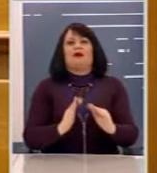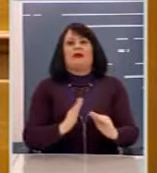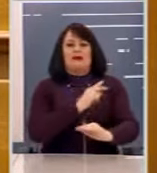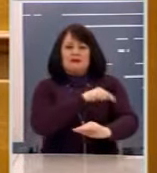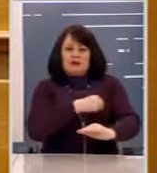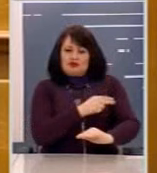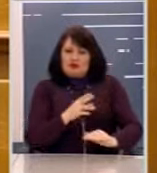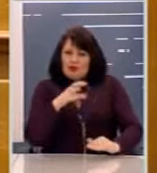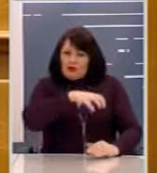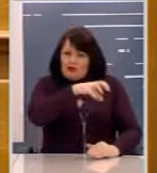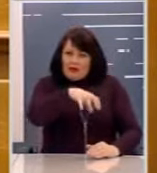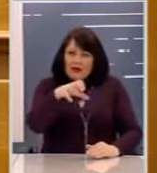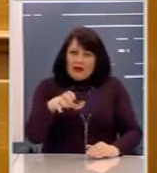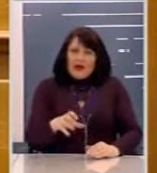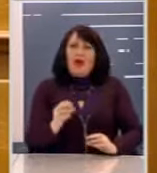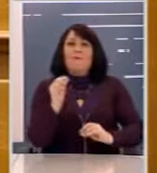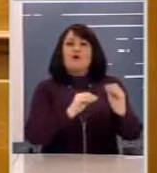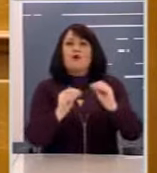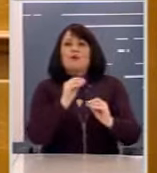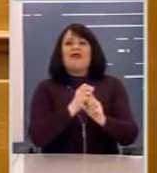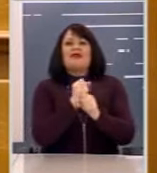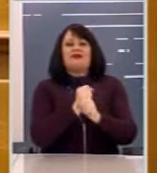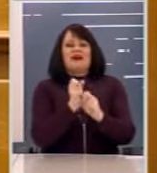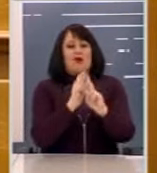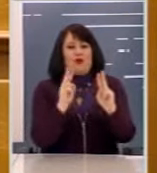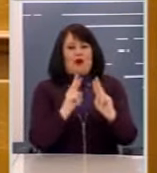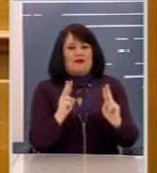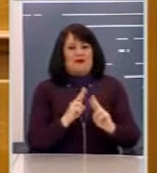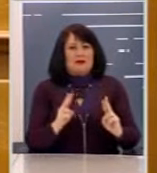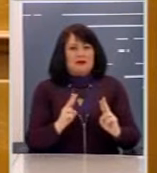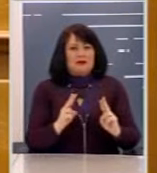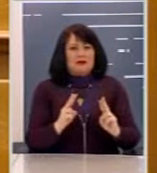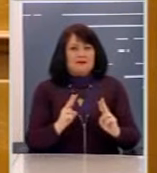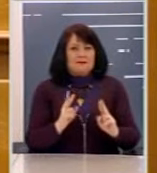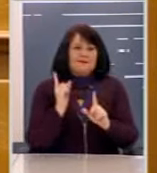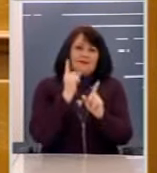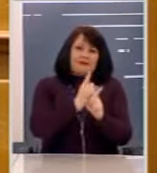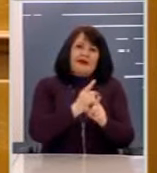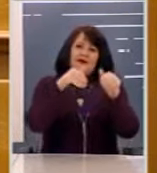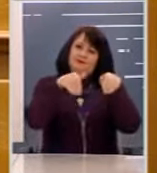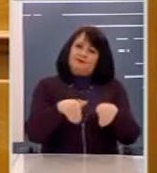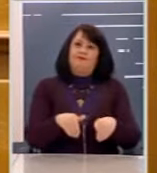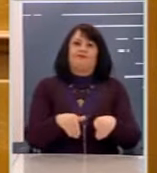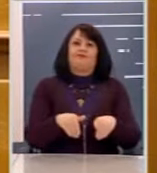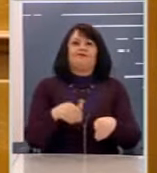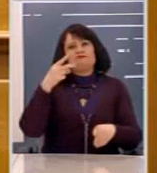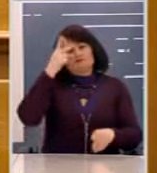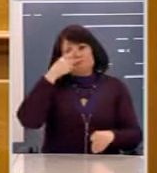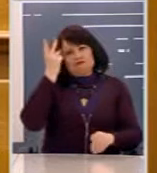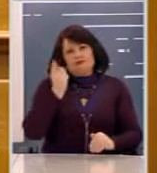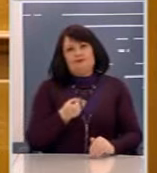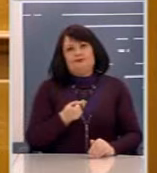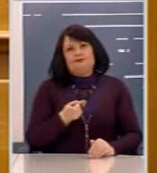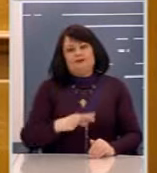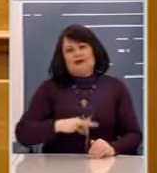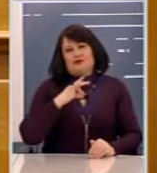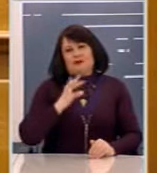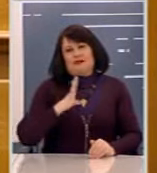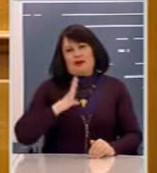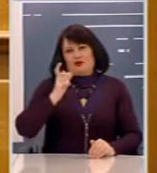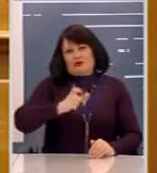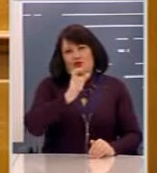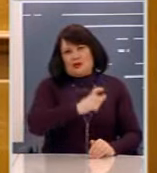εξυγίαση στον τομέα των προμηθειών και του φαρμάκου και κυρίως σεβασμός στα δικαιώματα και την αξιοπρέπεια των ανθρώπων.